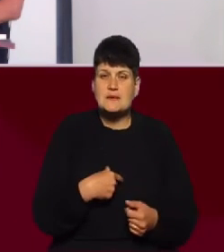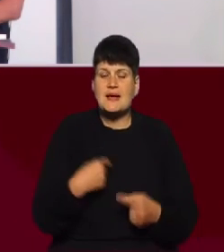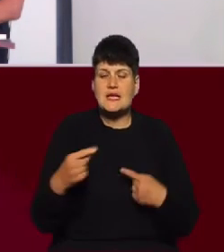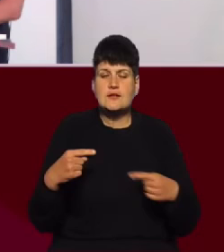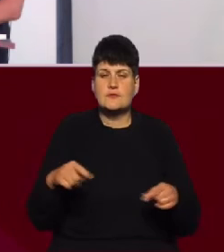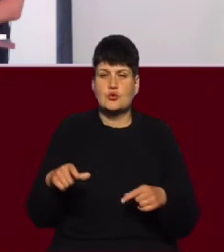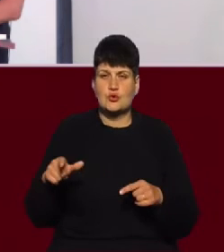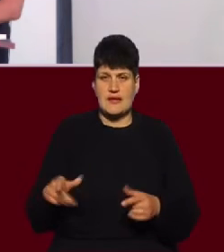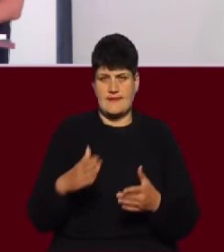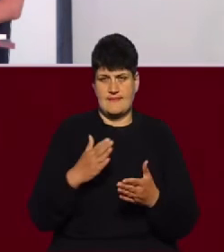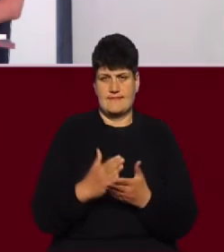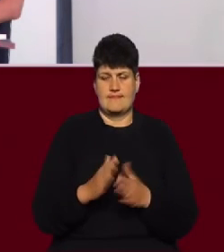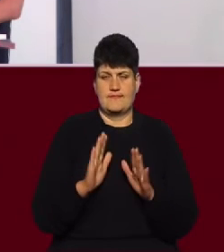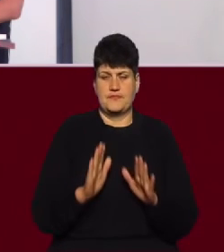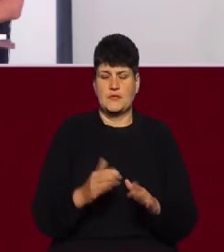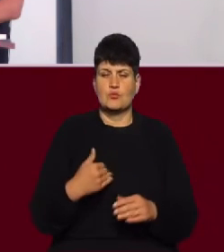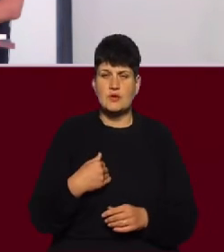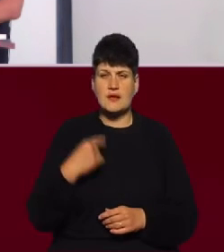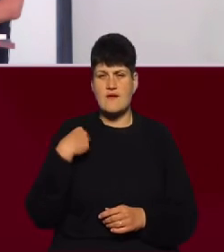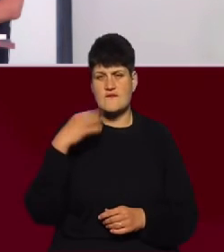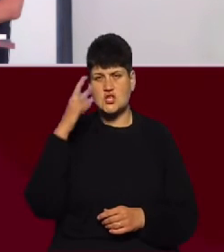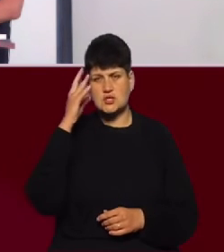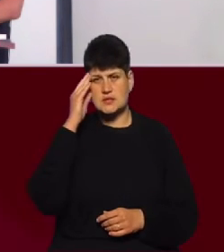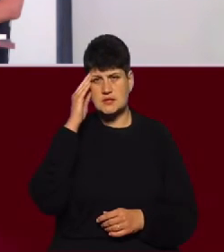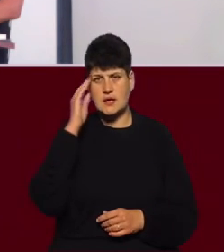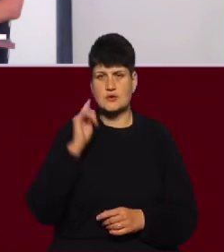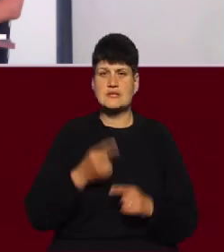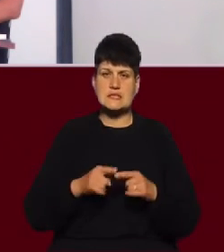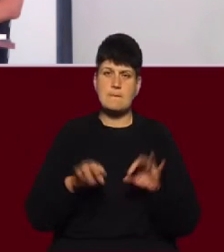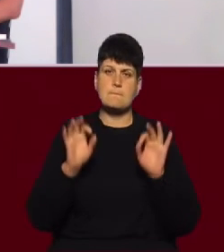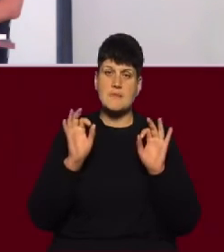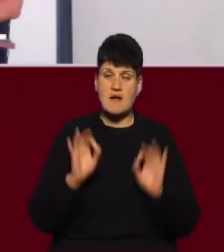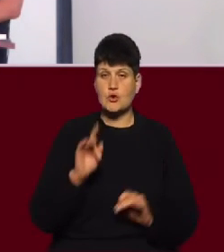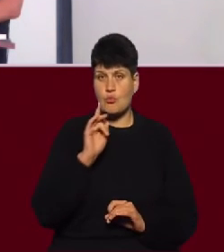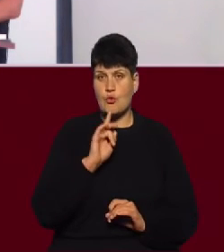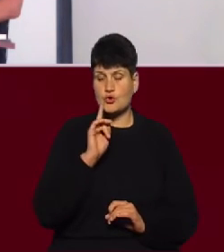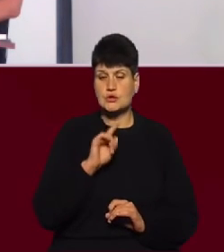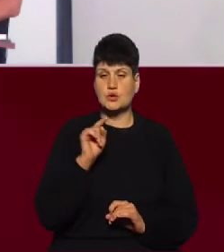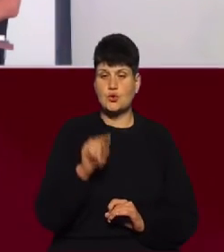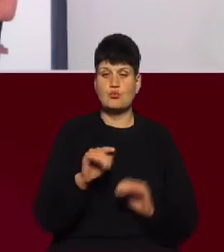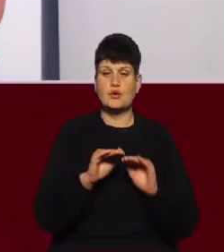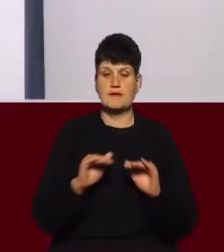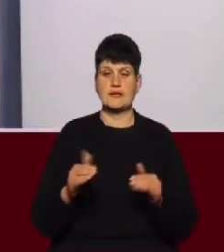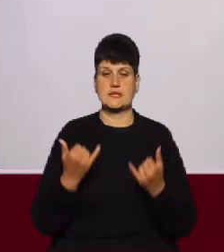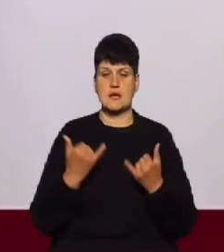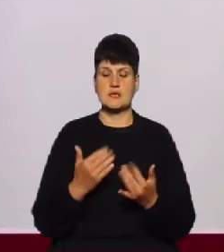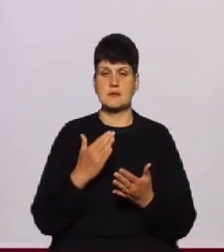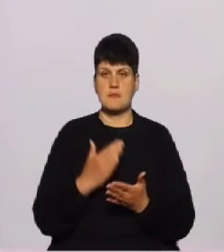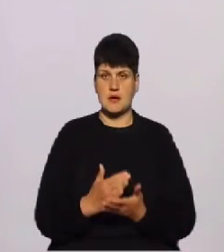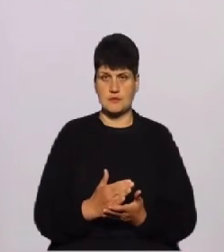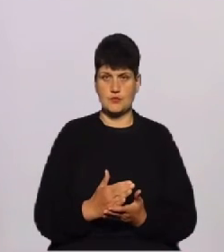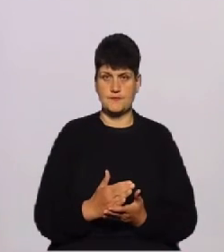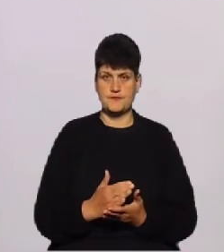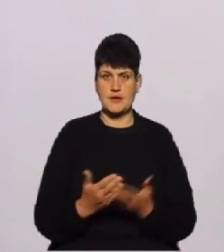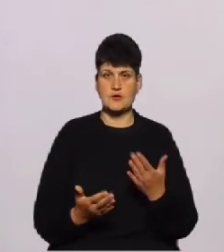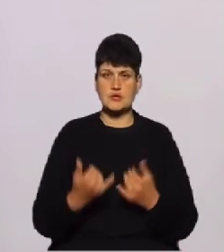є. Тому десь я вважаю, що це правильний, поки що, на тому рівні, на якому ми маємо зараз. А якщо зараз глянути